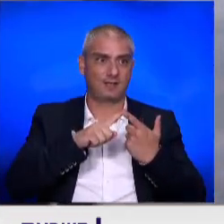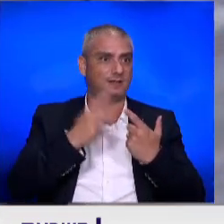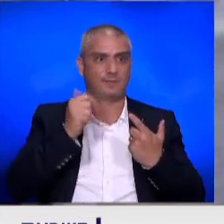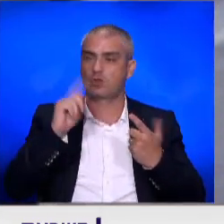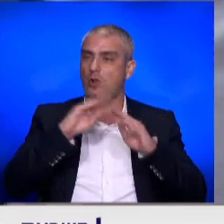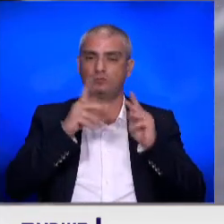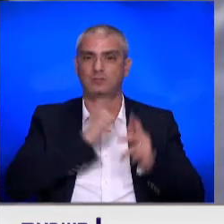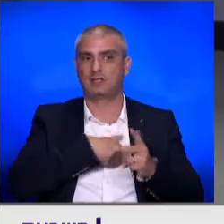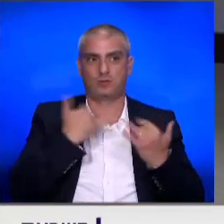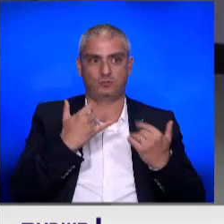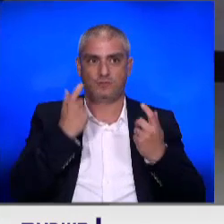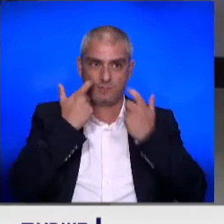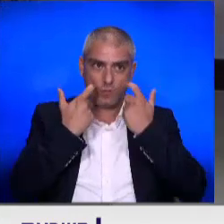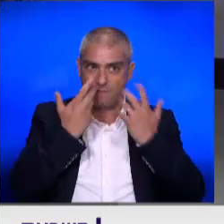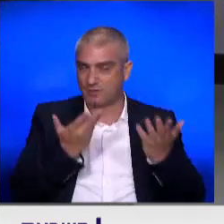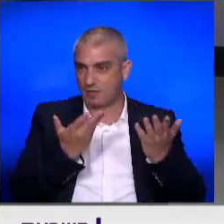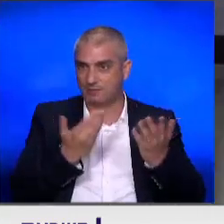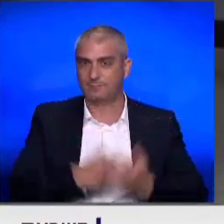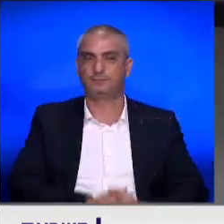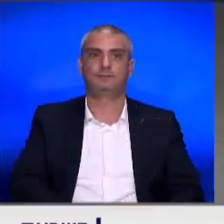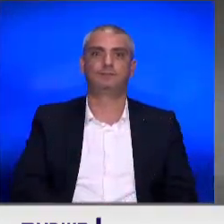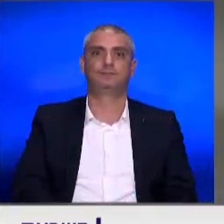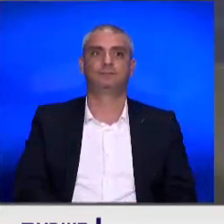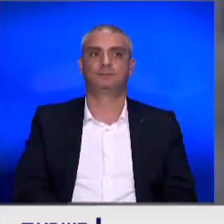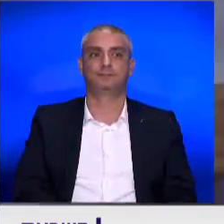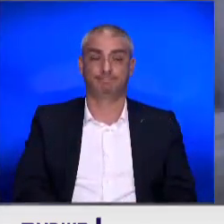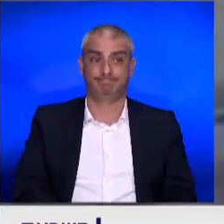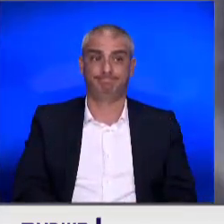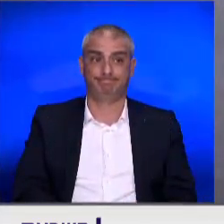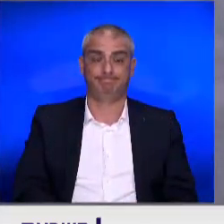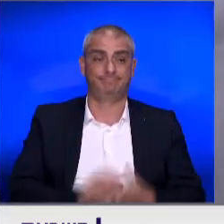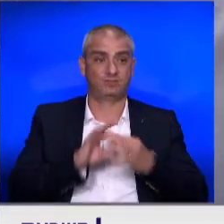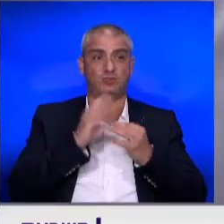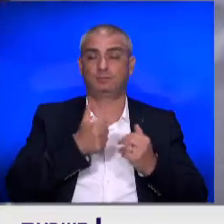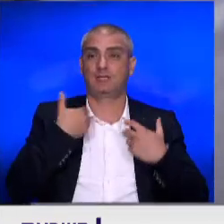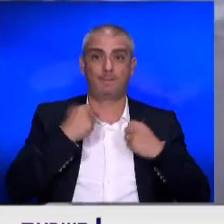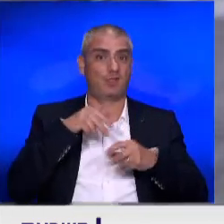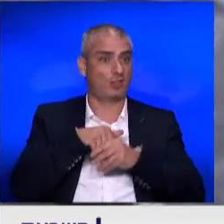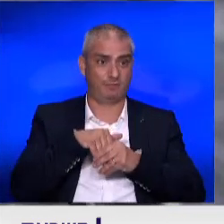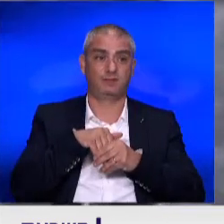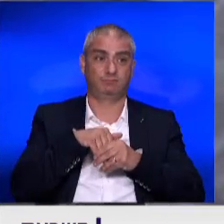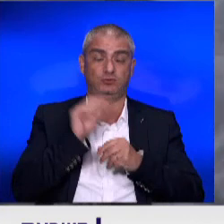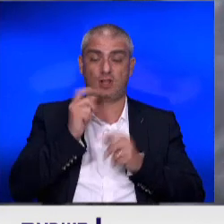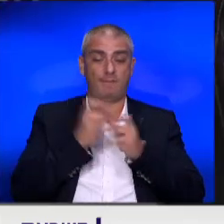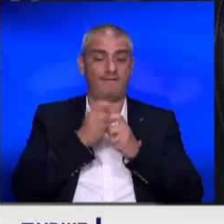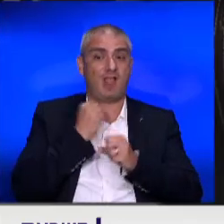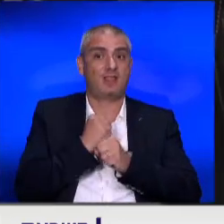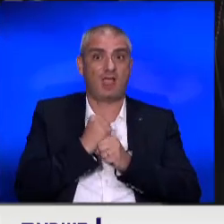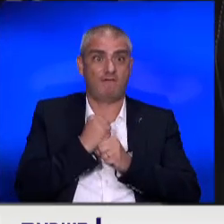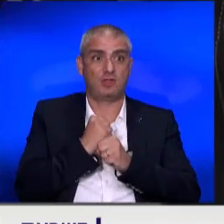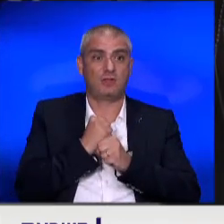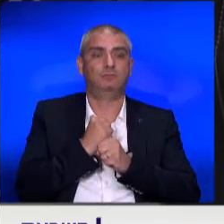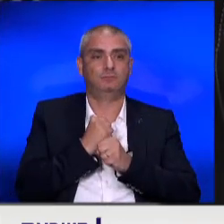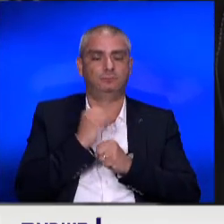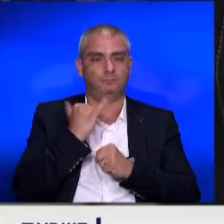מוסד עירוני כאן הוא מאובטח. אז קשר עם השר לביטחון פנים, כן זה של מפלגת העבודה, הוא